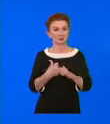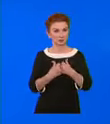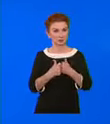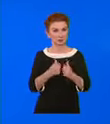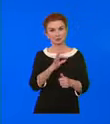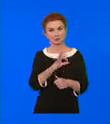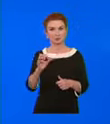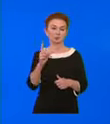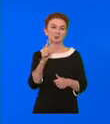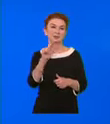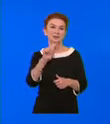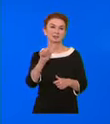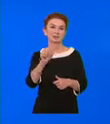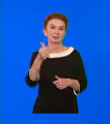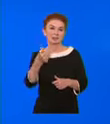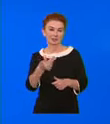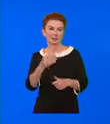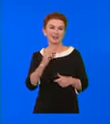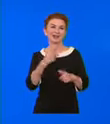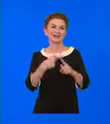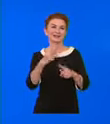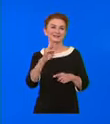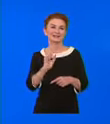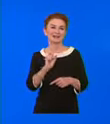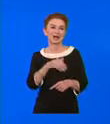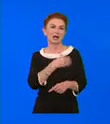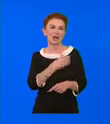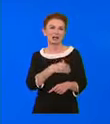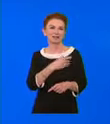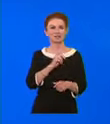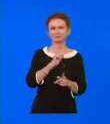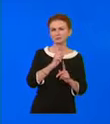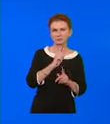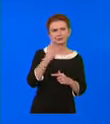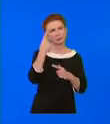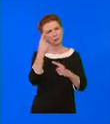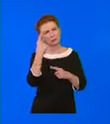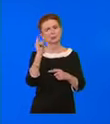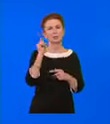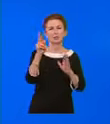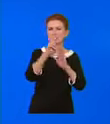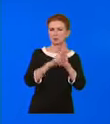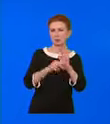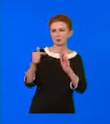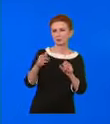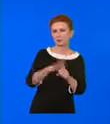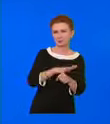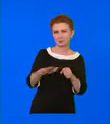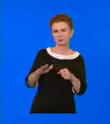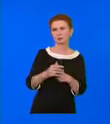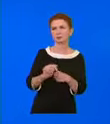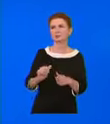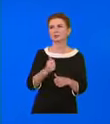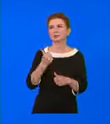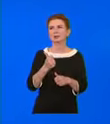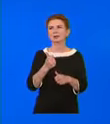szczególności PZPN i Ekstraklasa dyskutują o tym, jakie musiałyby być te reguły spełnione przez nich,